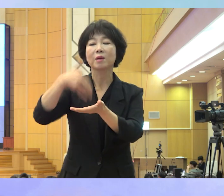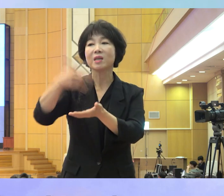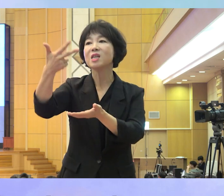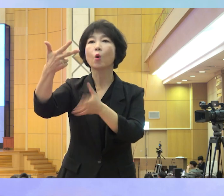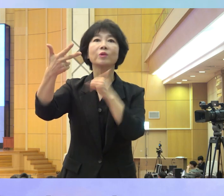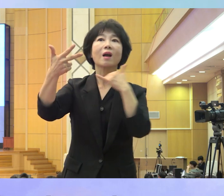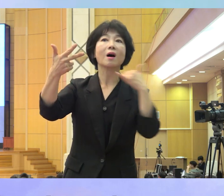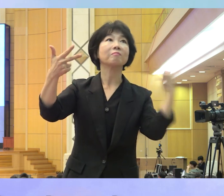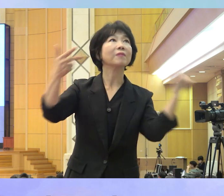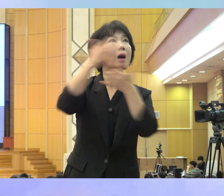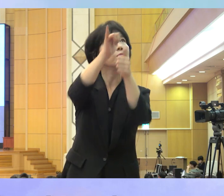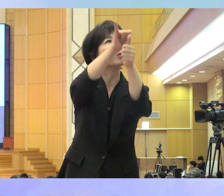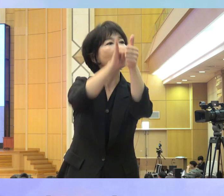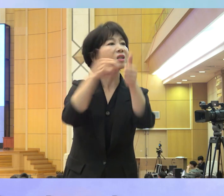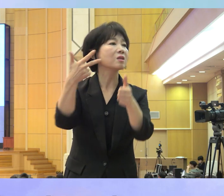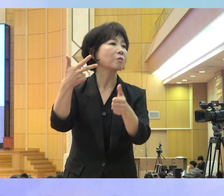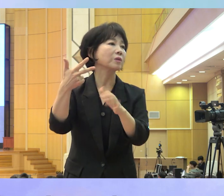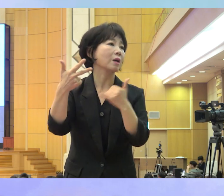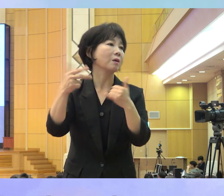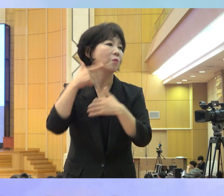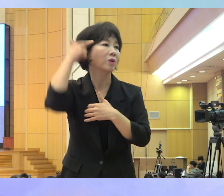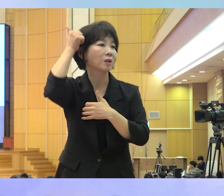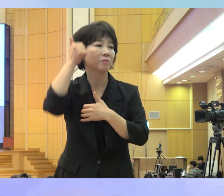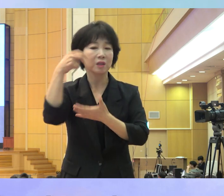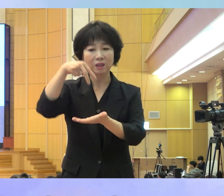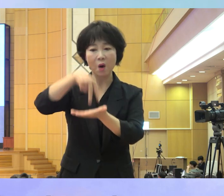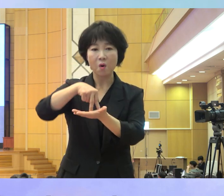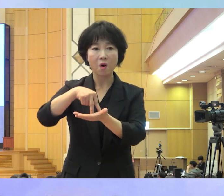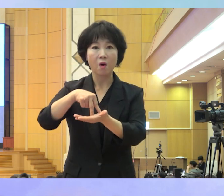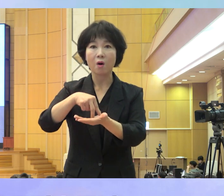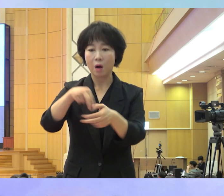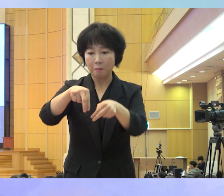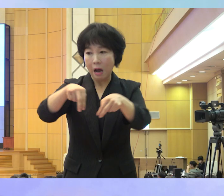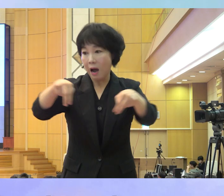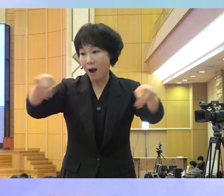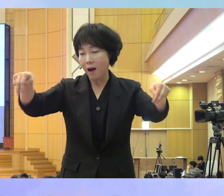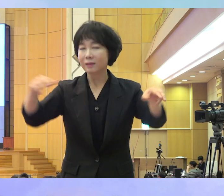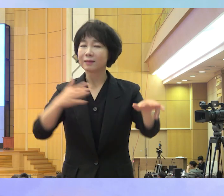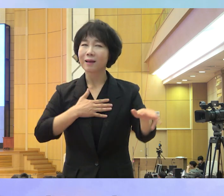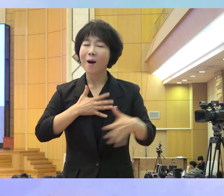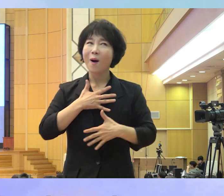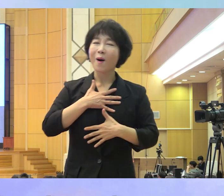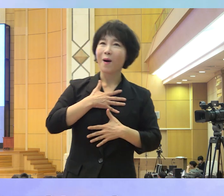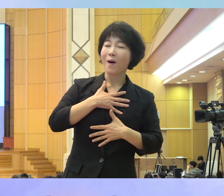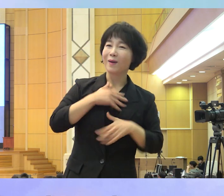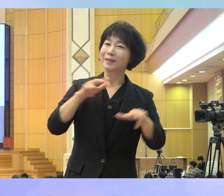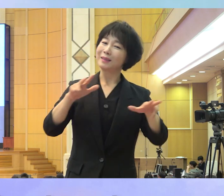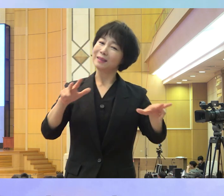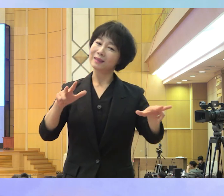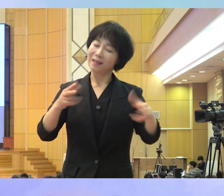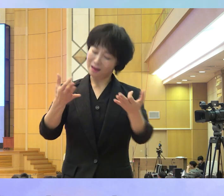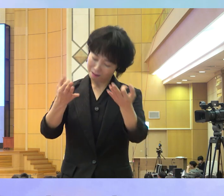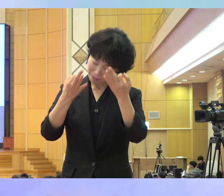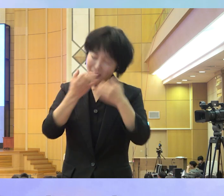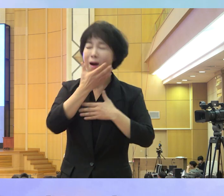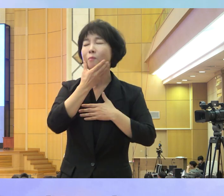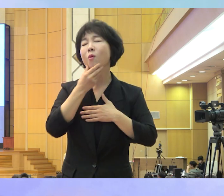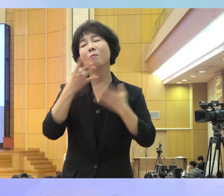하나님을 섬기는 목사님이 계시고, 그러니 이제 나도 복을